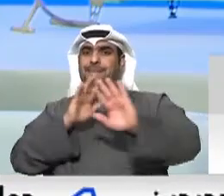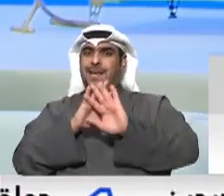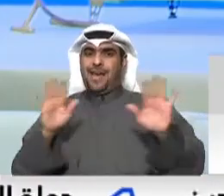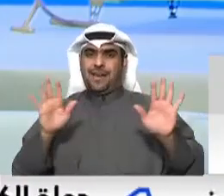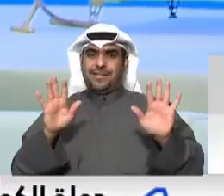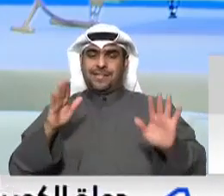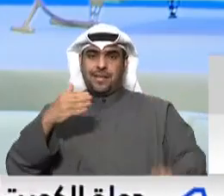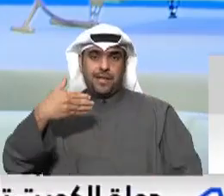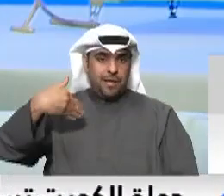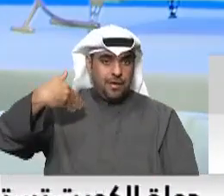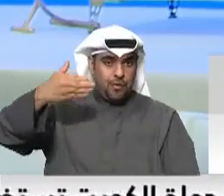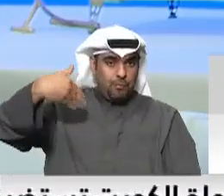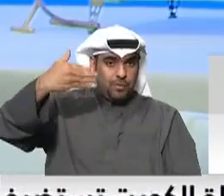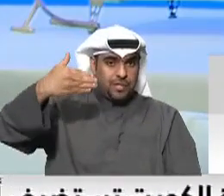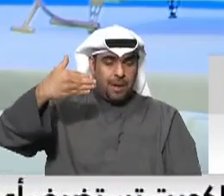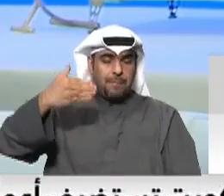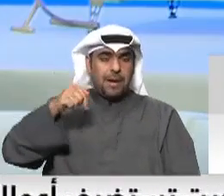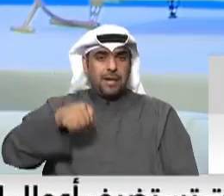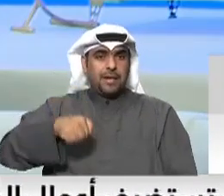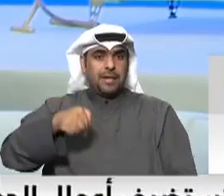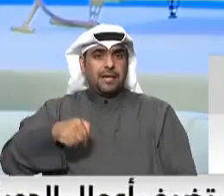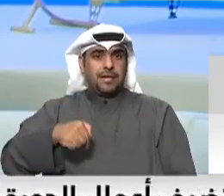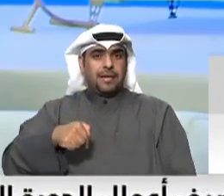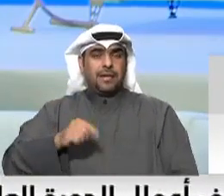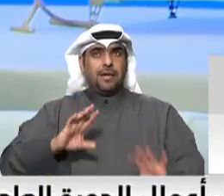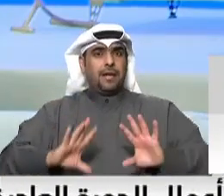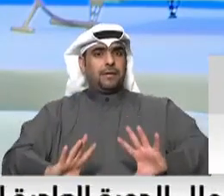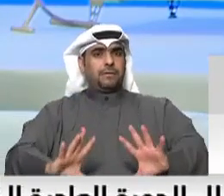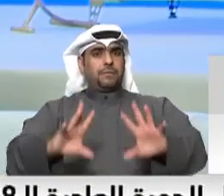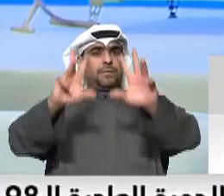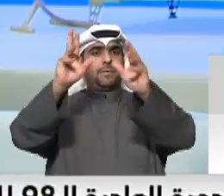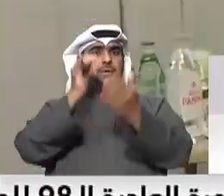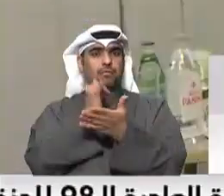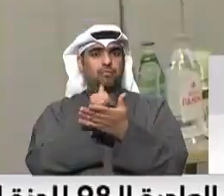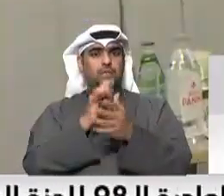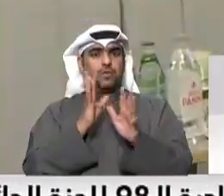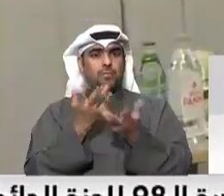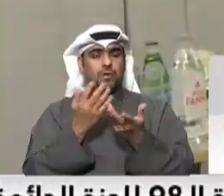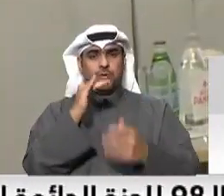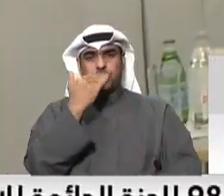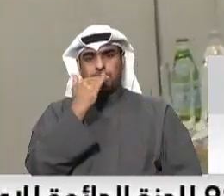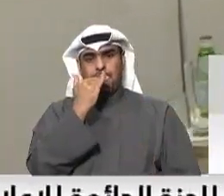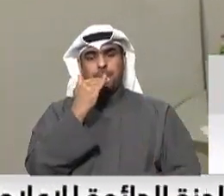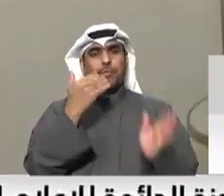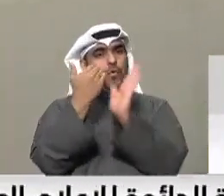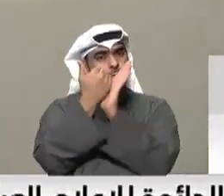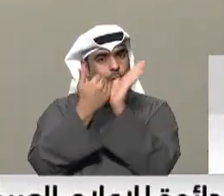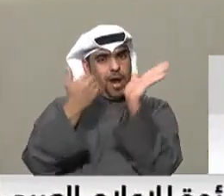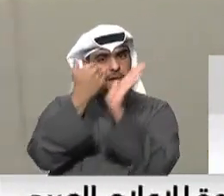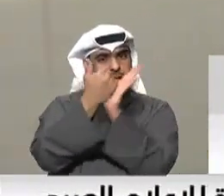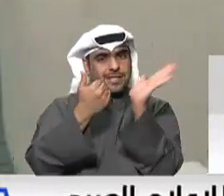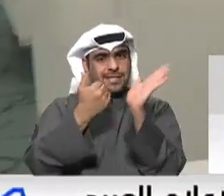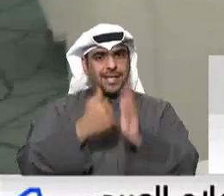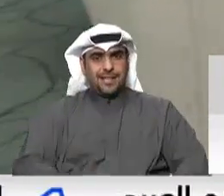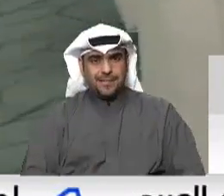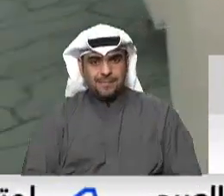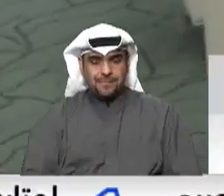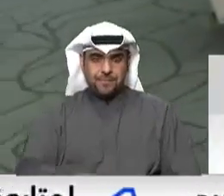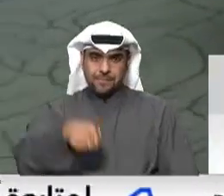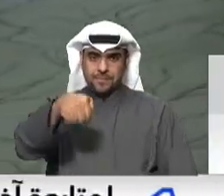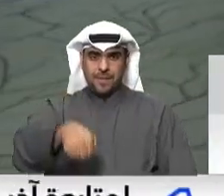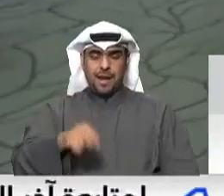على الطاقة الشبابية في عملية اللي هو الاقتصاد الإبداعي. هذه الندوة الفكرية لمهرجان